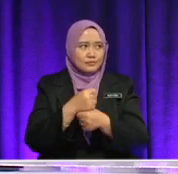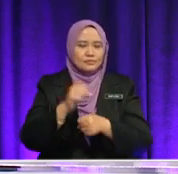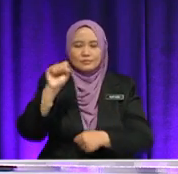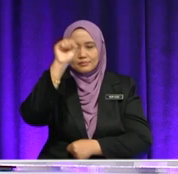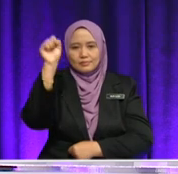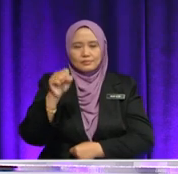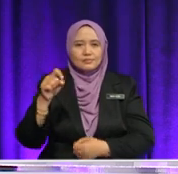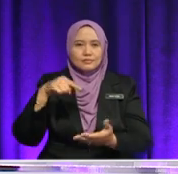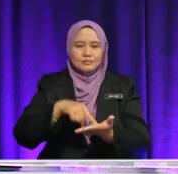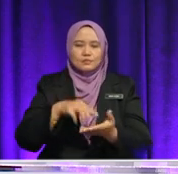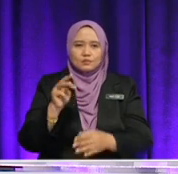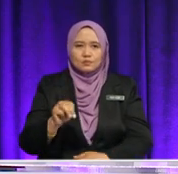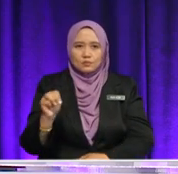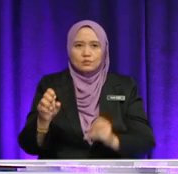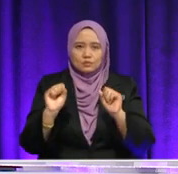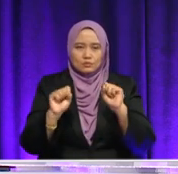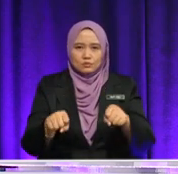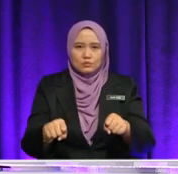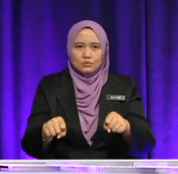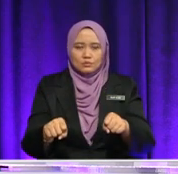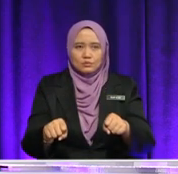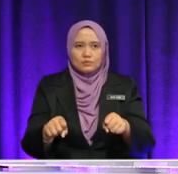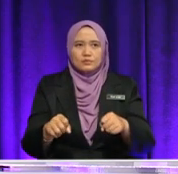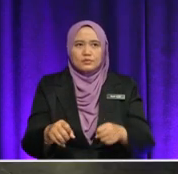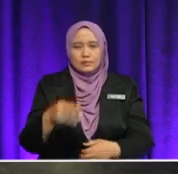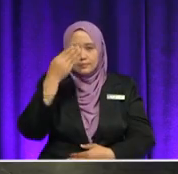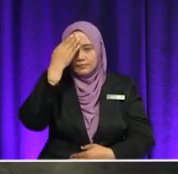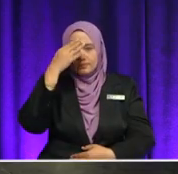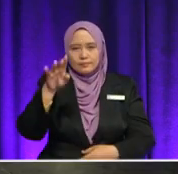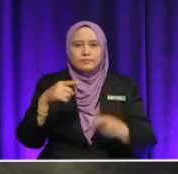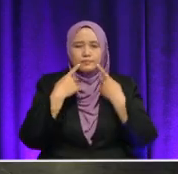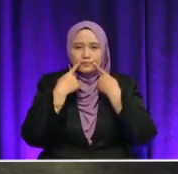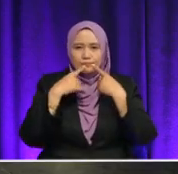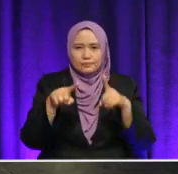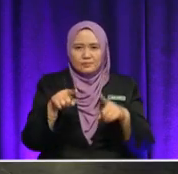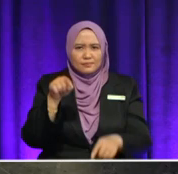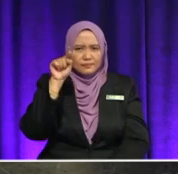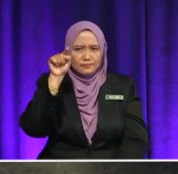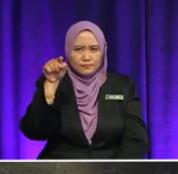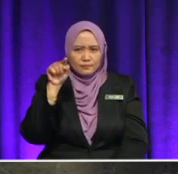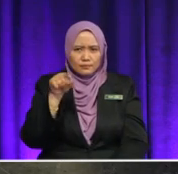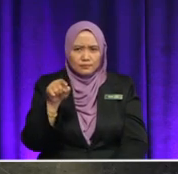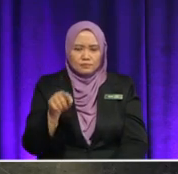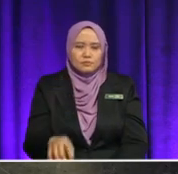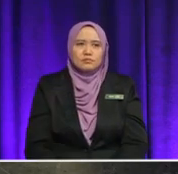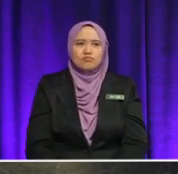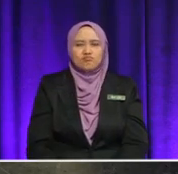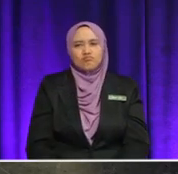ini memberikan jawaban berbentuk dengan jawaban yang penuh seperti